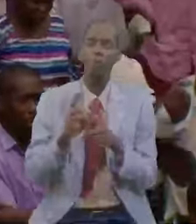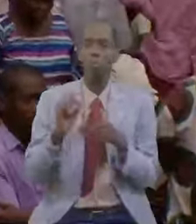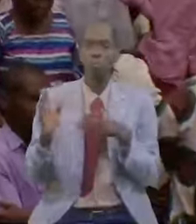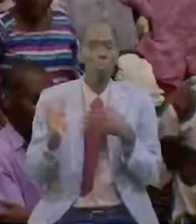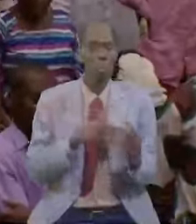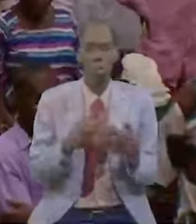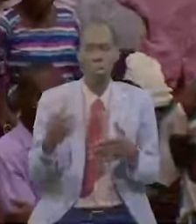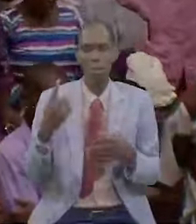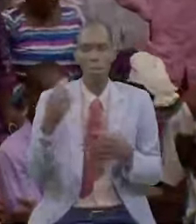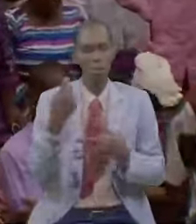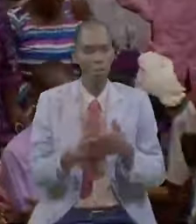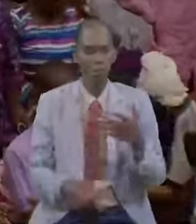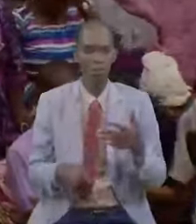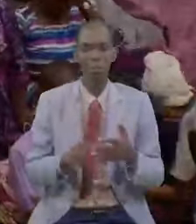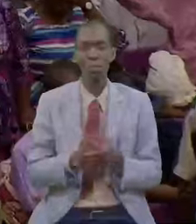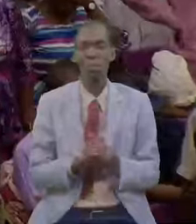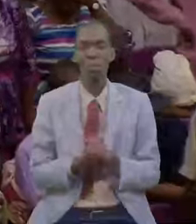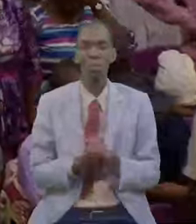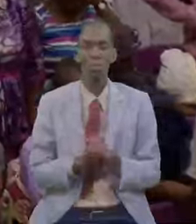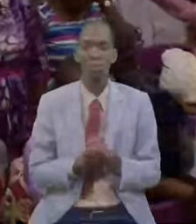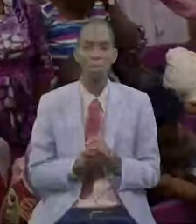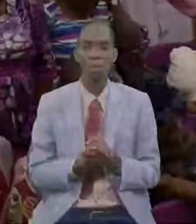Mettez la parole en pratique à tout prix.